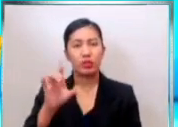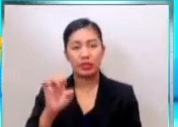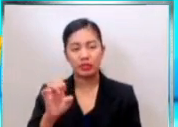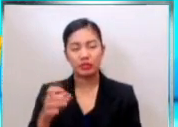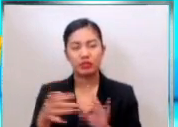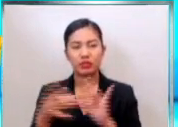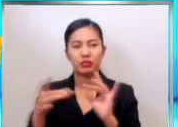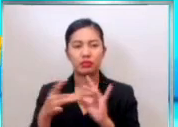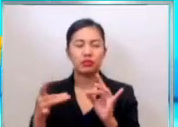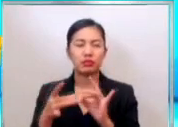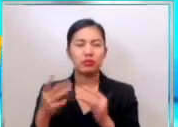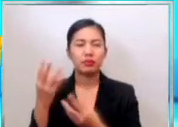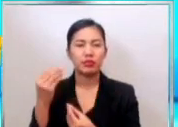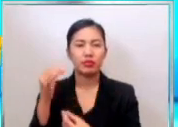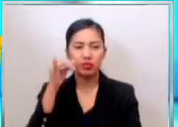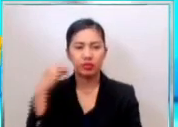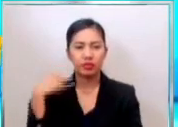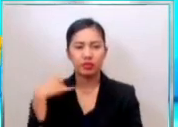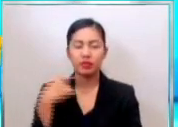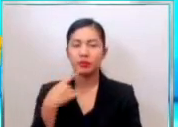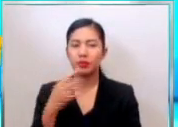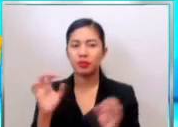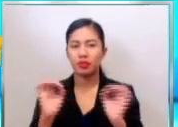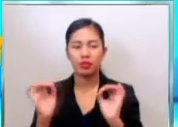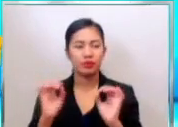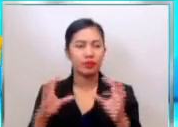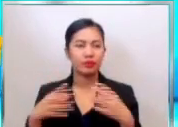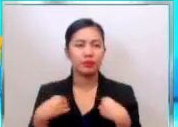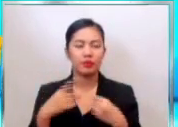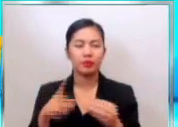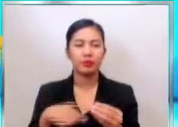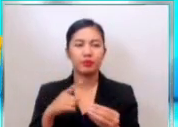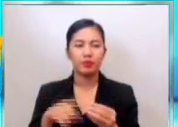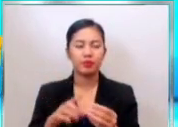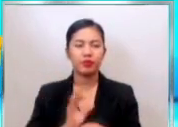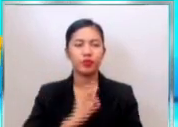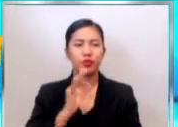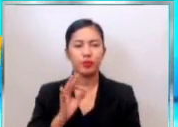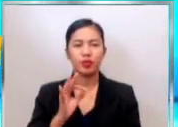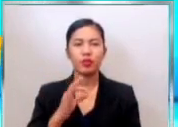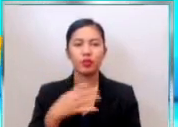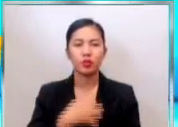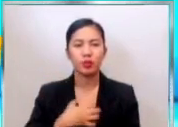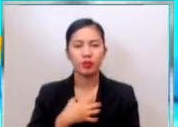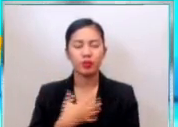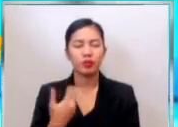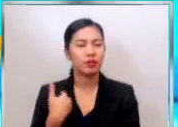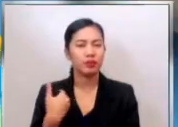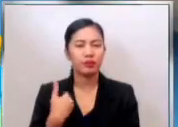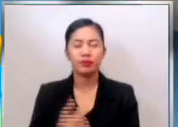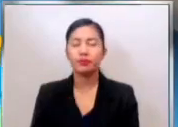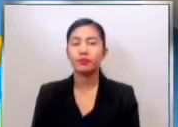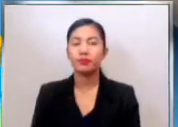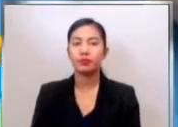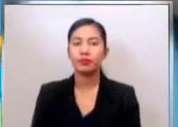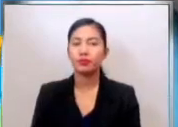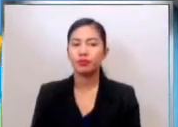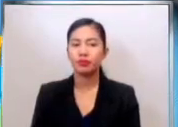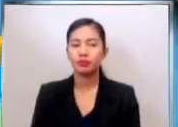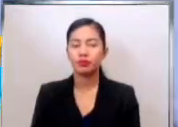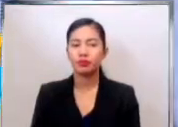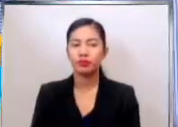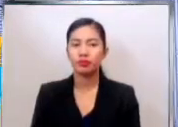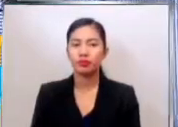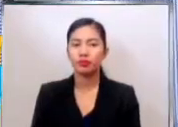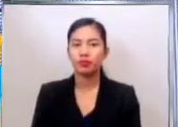kahapon ay wala pa raw sila natatanggap na ganitong formal na reklamo. Well, una-una, Rafi, ay